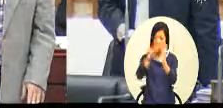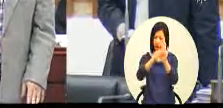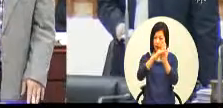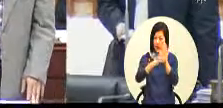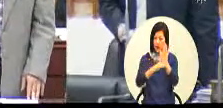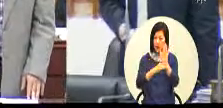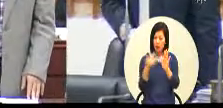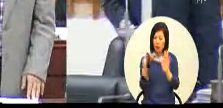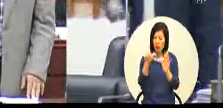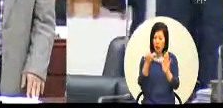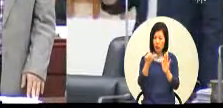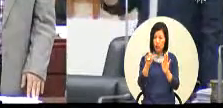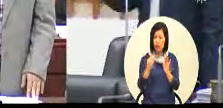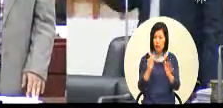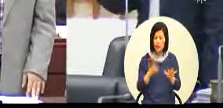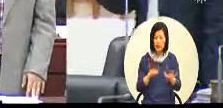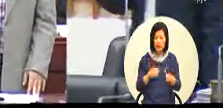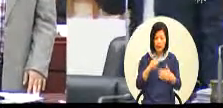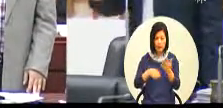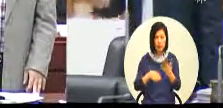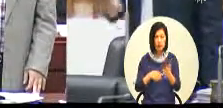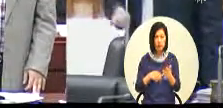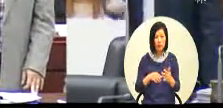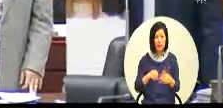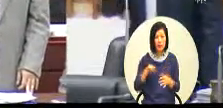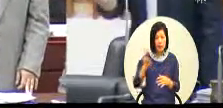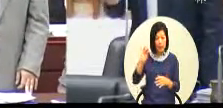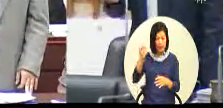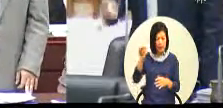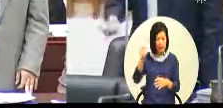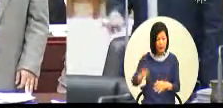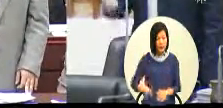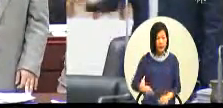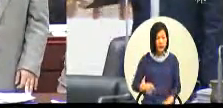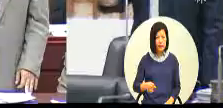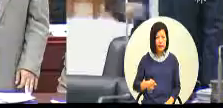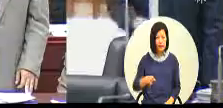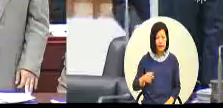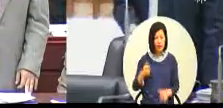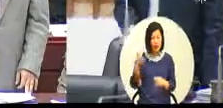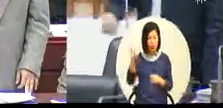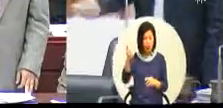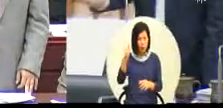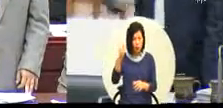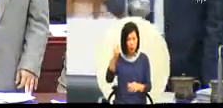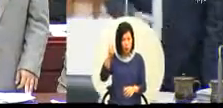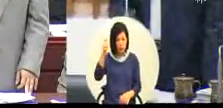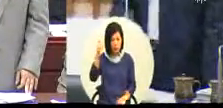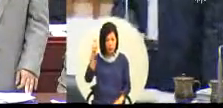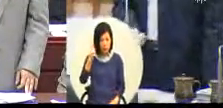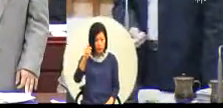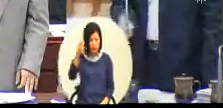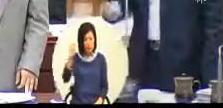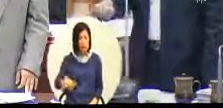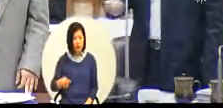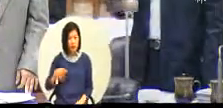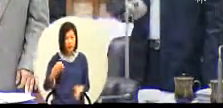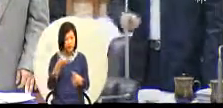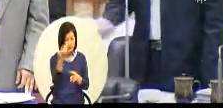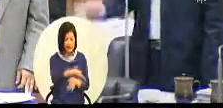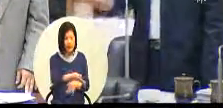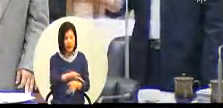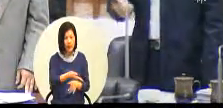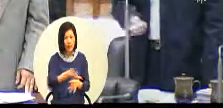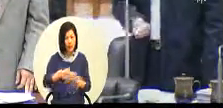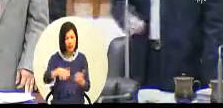五成，目前的制度 也就是中央收了100亿，就是拿50亿来做一个整个的分成，让我们